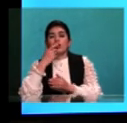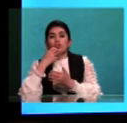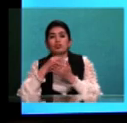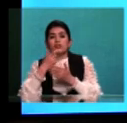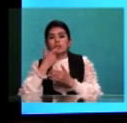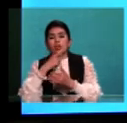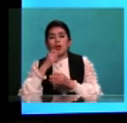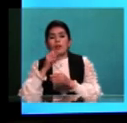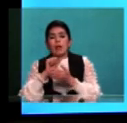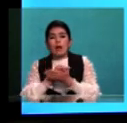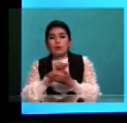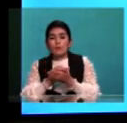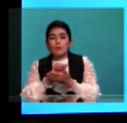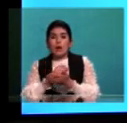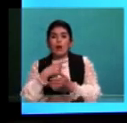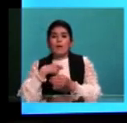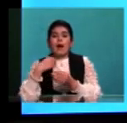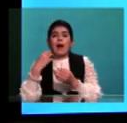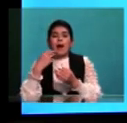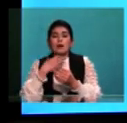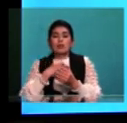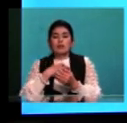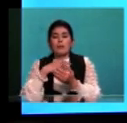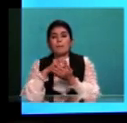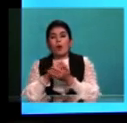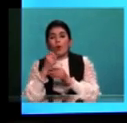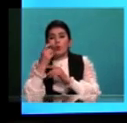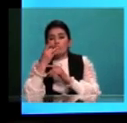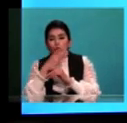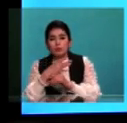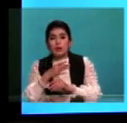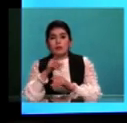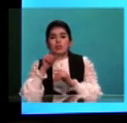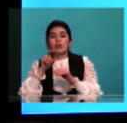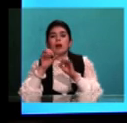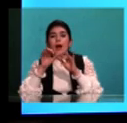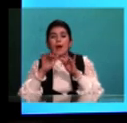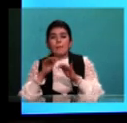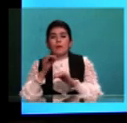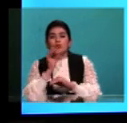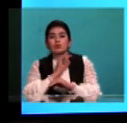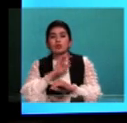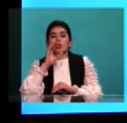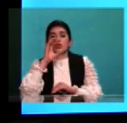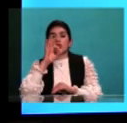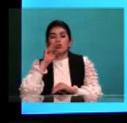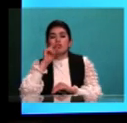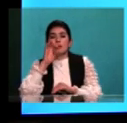документы. Мы можем основную папку уже удалить полностью с компьютера, используя сочетание